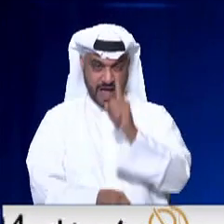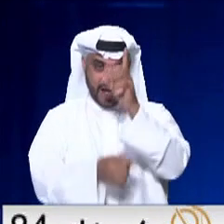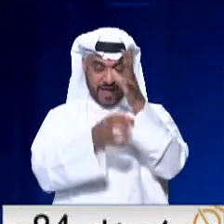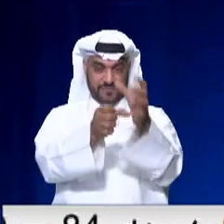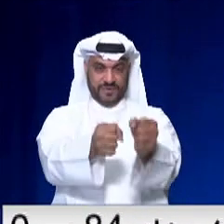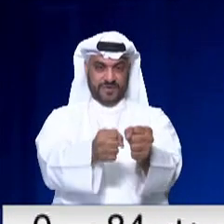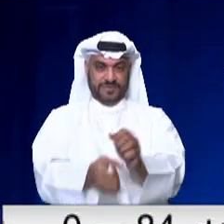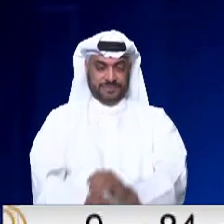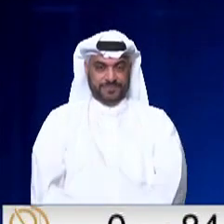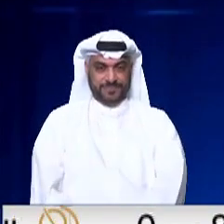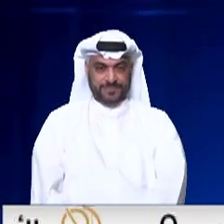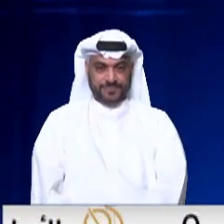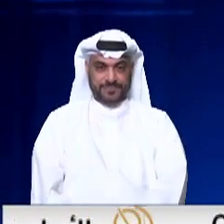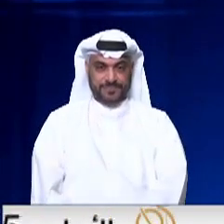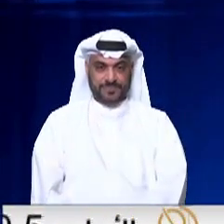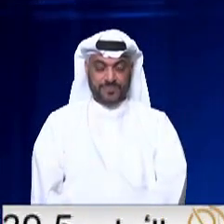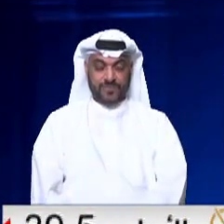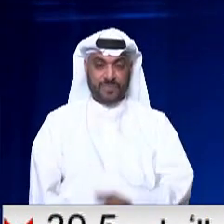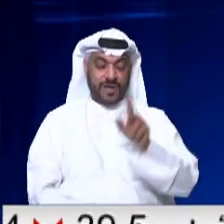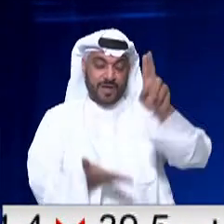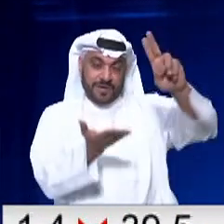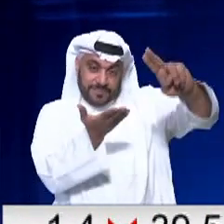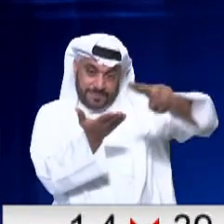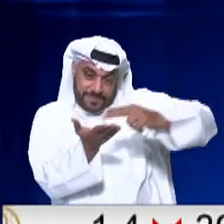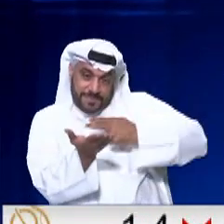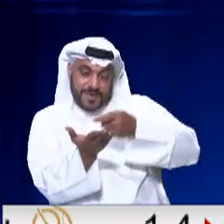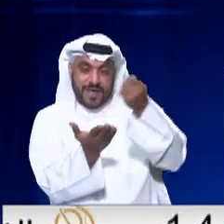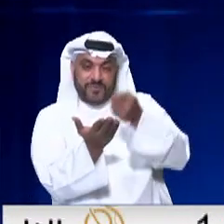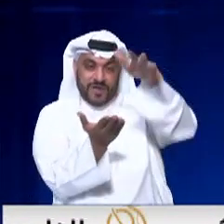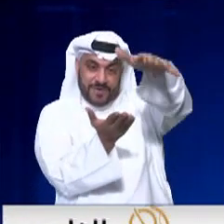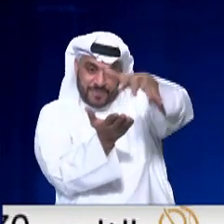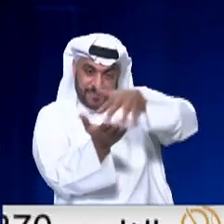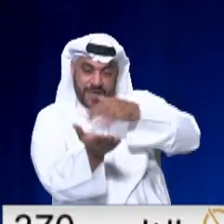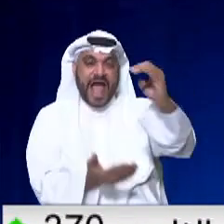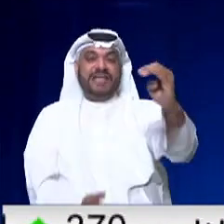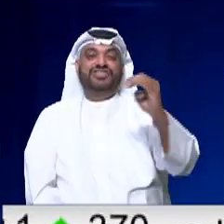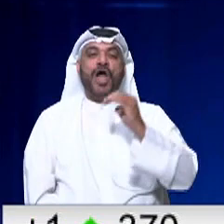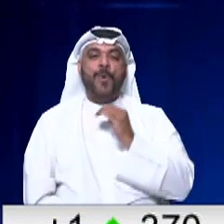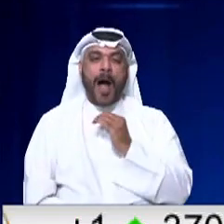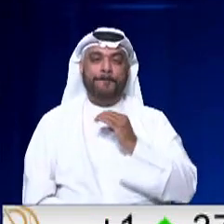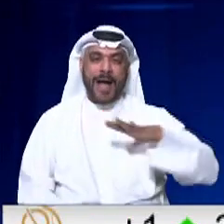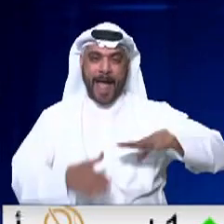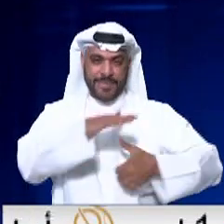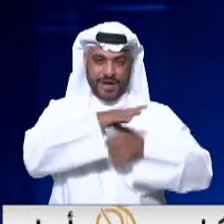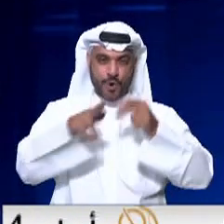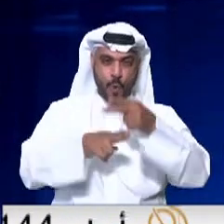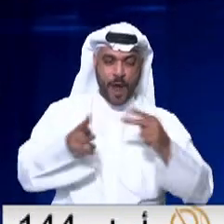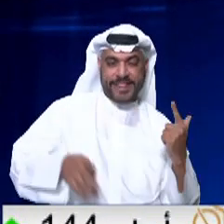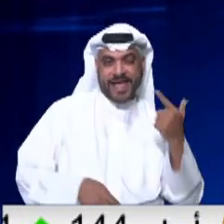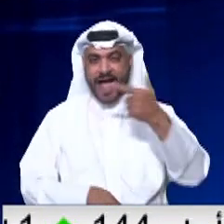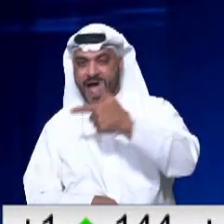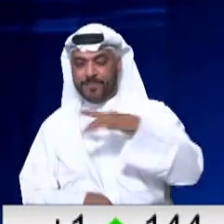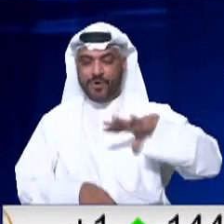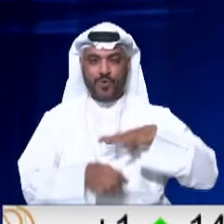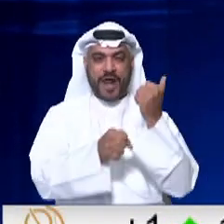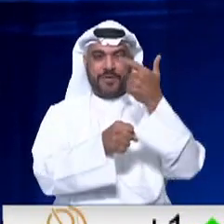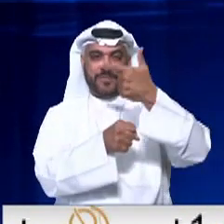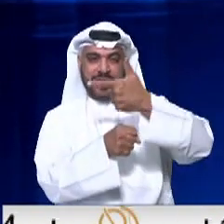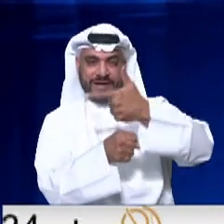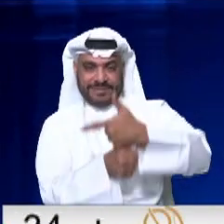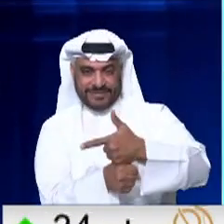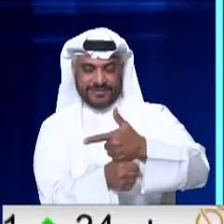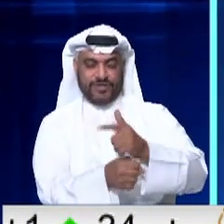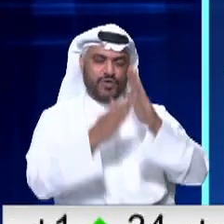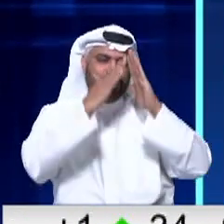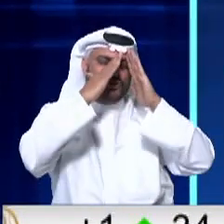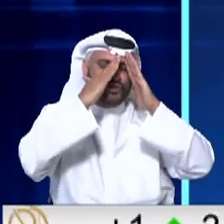ولي العهد. هذا وقد بعث حضرة صاحب السمو أمير البلاد الشيخ نواف الأحمد الجابر الصباح حفظه الله ورعاه ببرقية